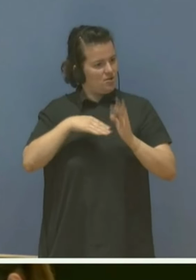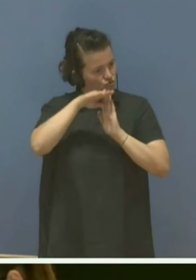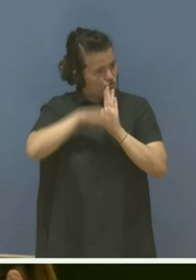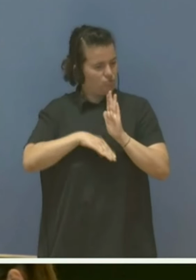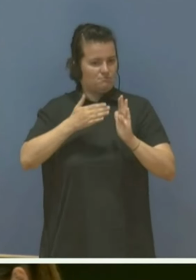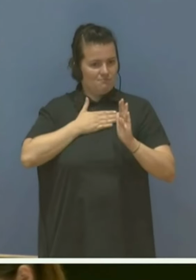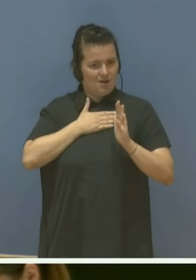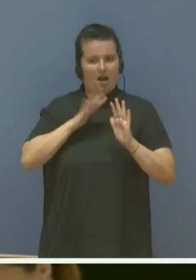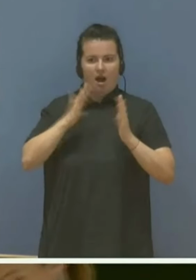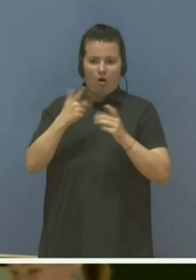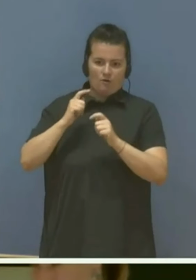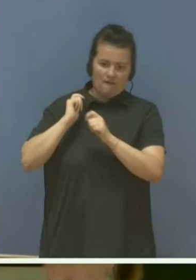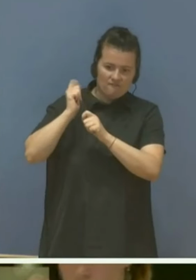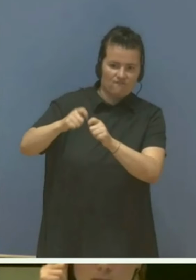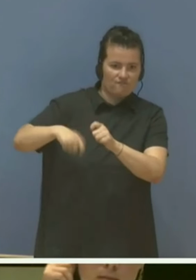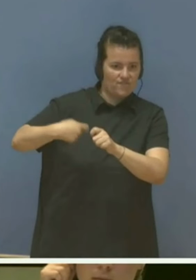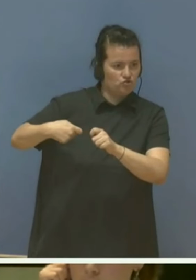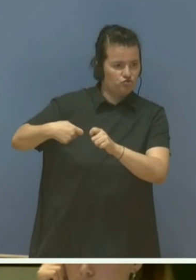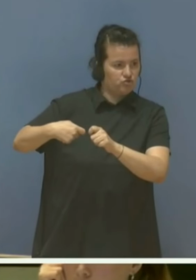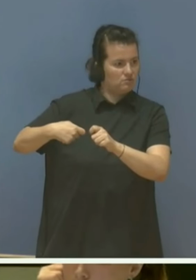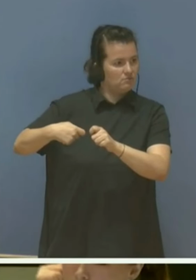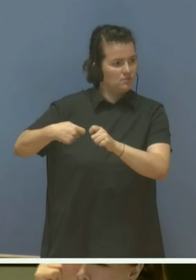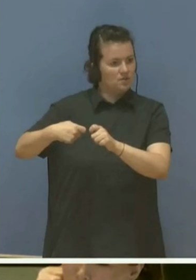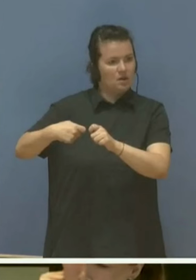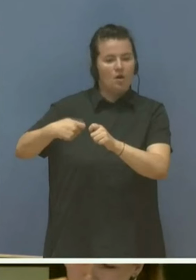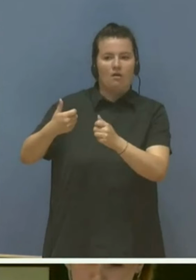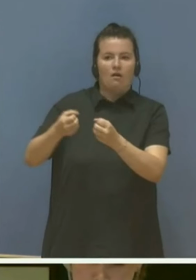орудиям и средствам добычи биоресурсов, в том числе и в